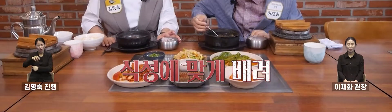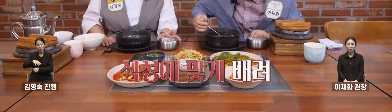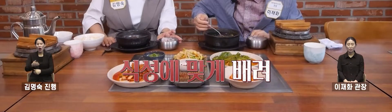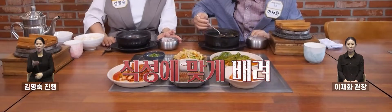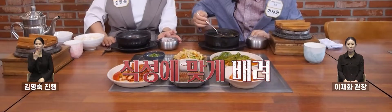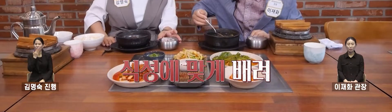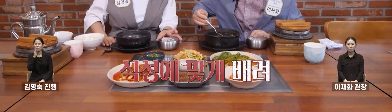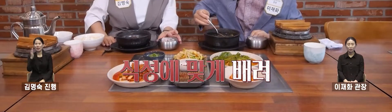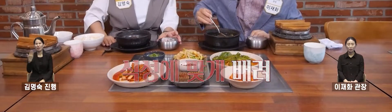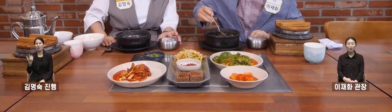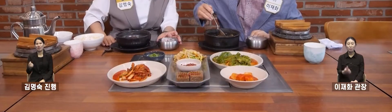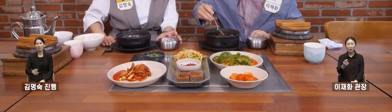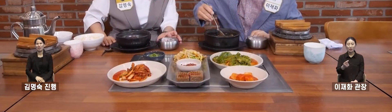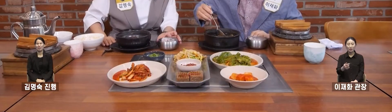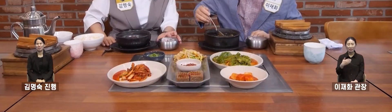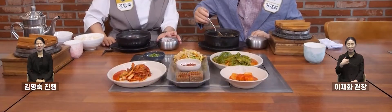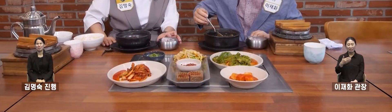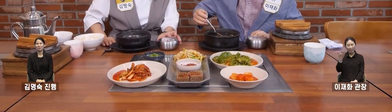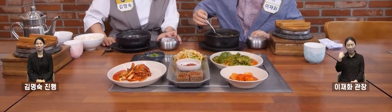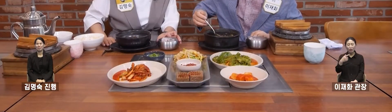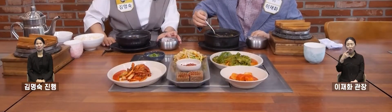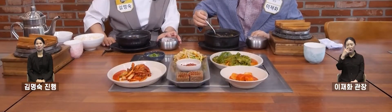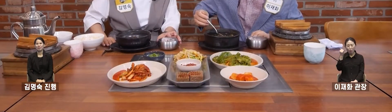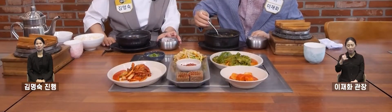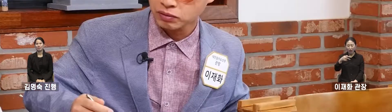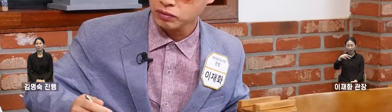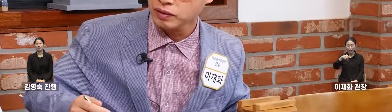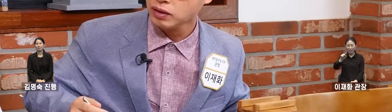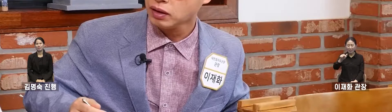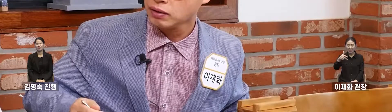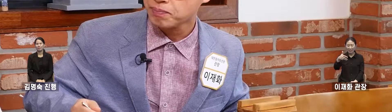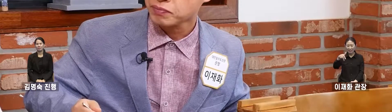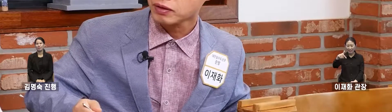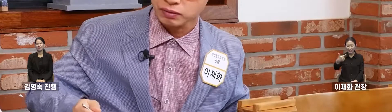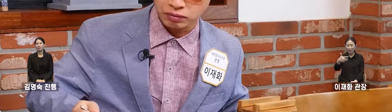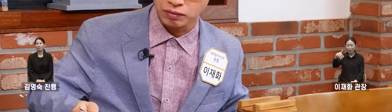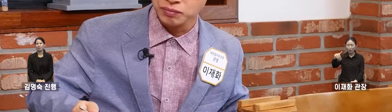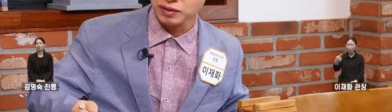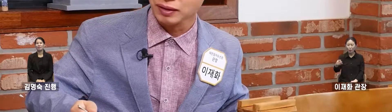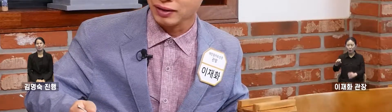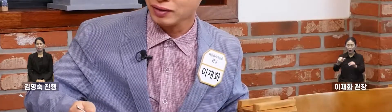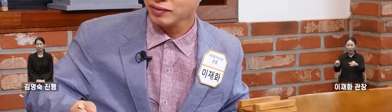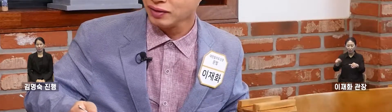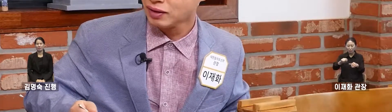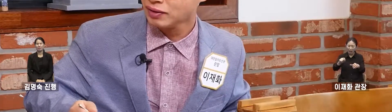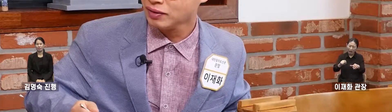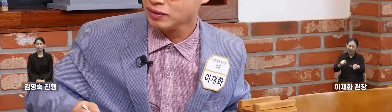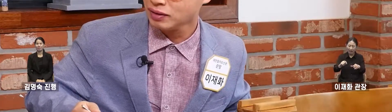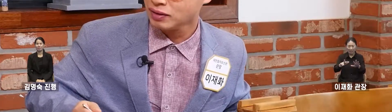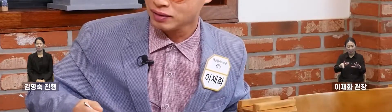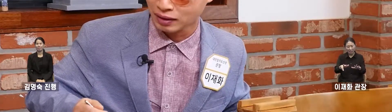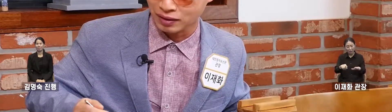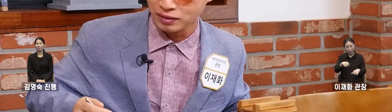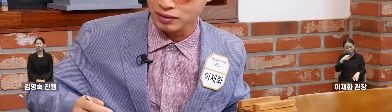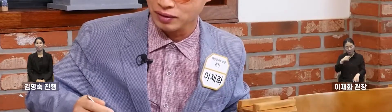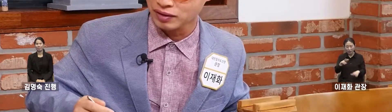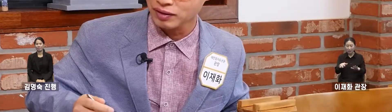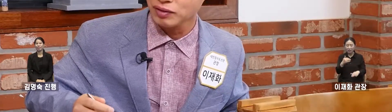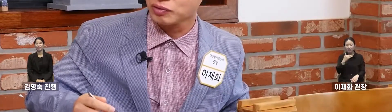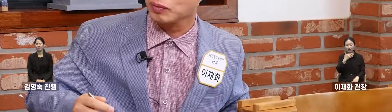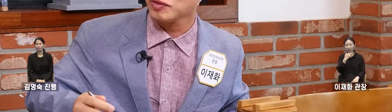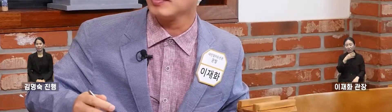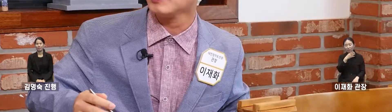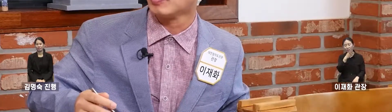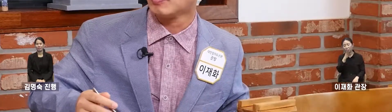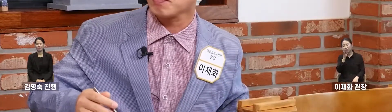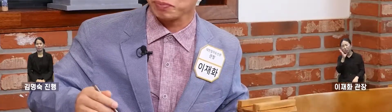같아요. 이제 엄마가 옛날에는 산초 같은 걸 많이 했는데 네. 그것도 이제 조금씩 나이가 드니까 그런지 네. 자극이 센